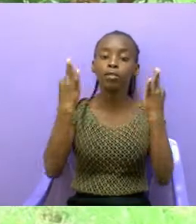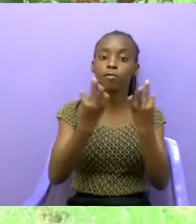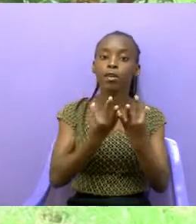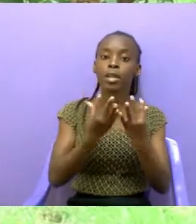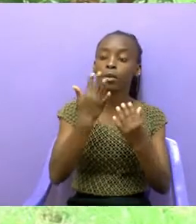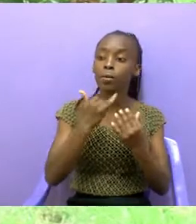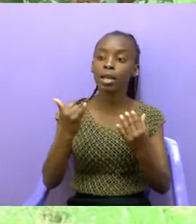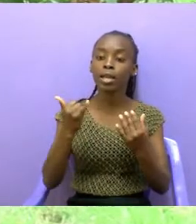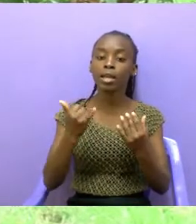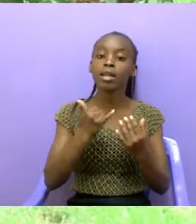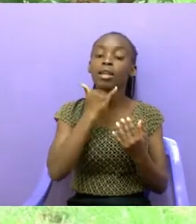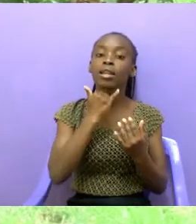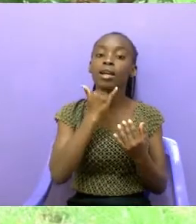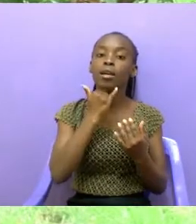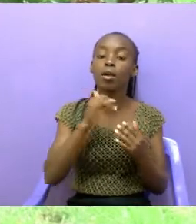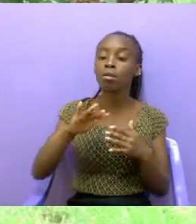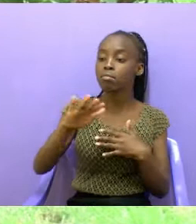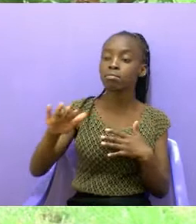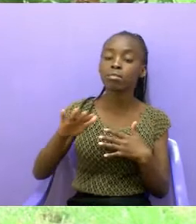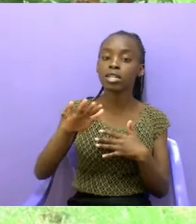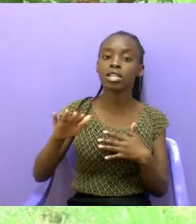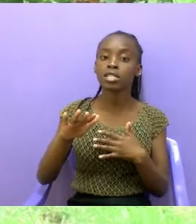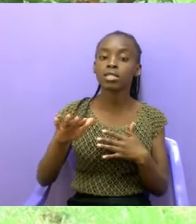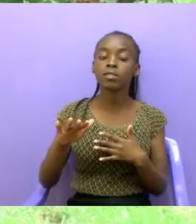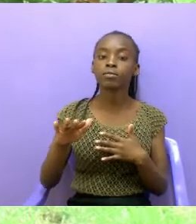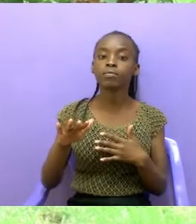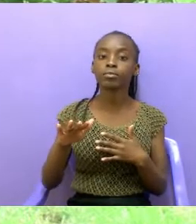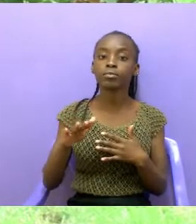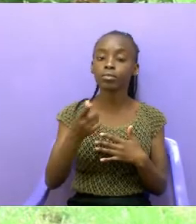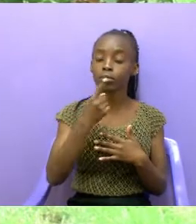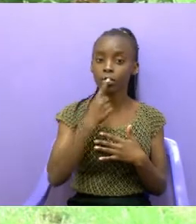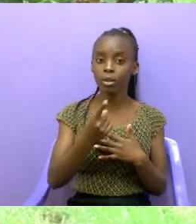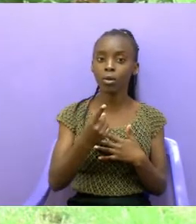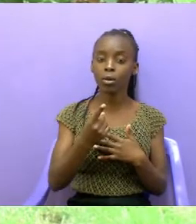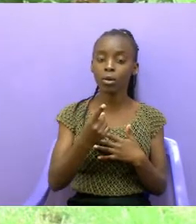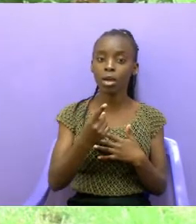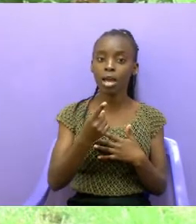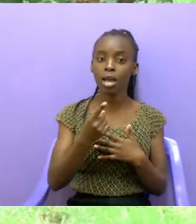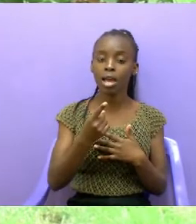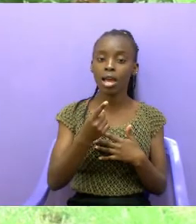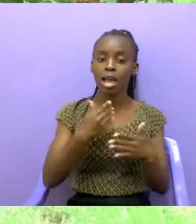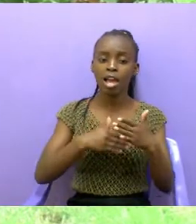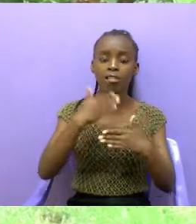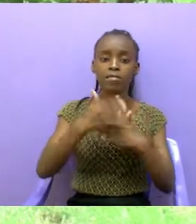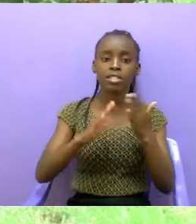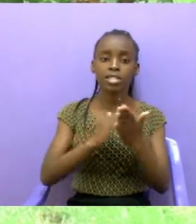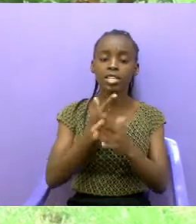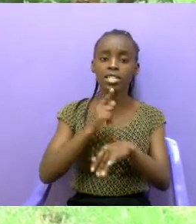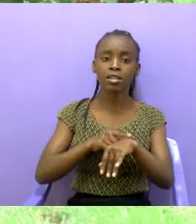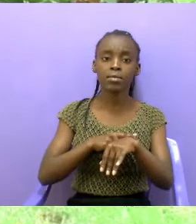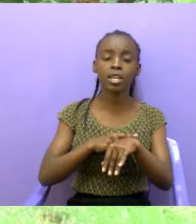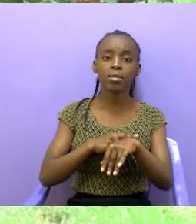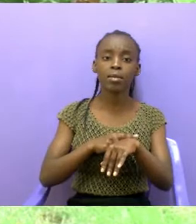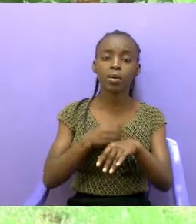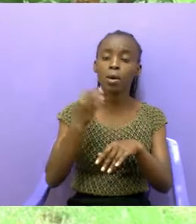place. Walikuwa mahali pa makosa. Kwa hivyo baada ya muda ikawa sasa ni wanawake watatu.